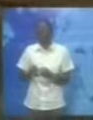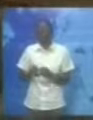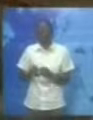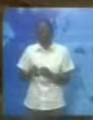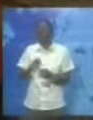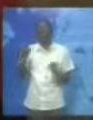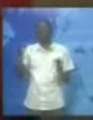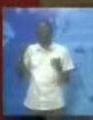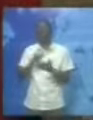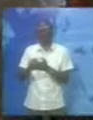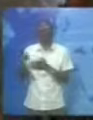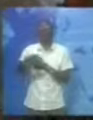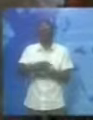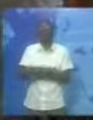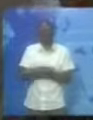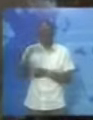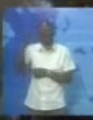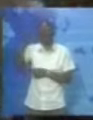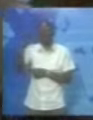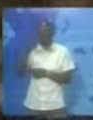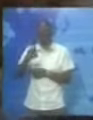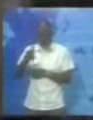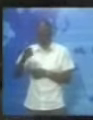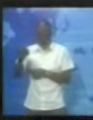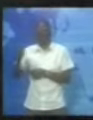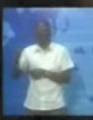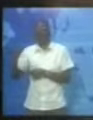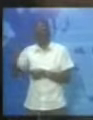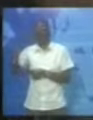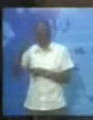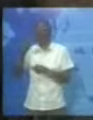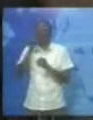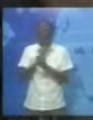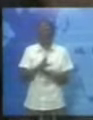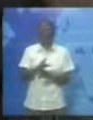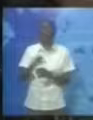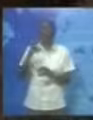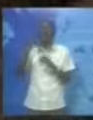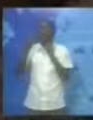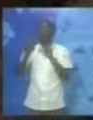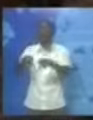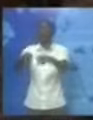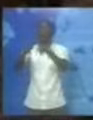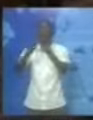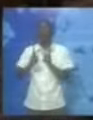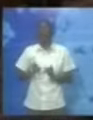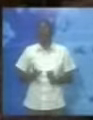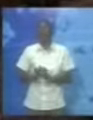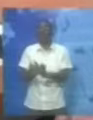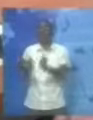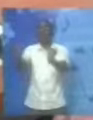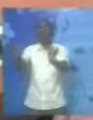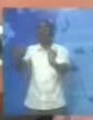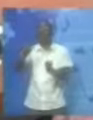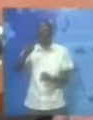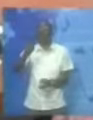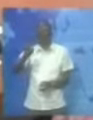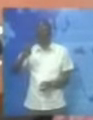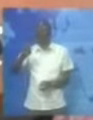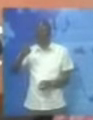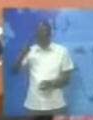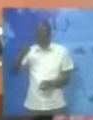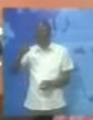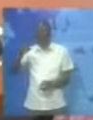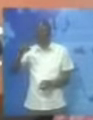Le séjour burkinabé de Irina Bokova aura été bref, mais il aura permis à la directrice générale de l'UNESCO d'avoir